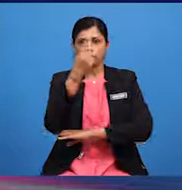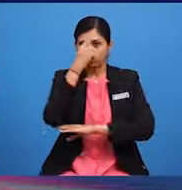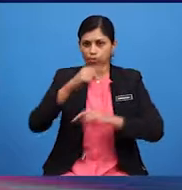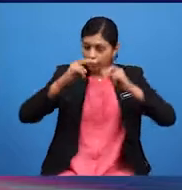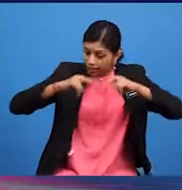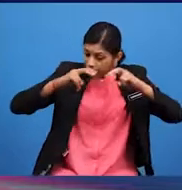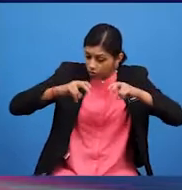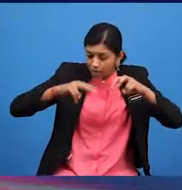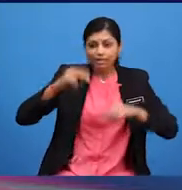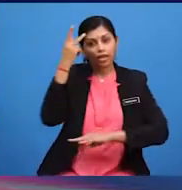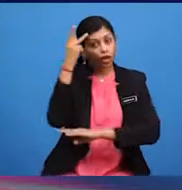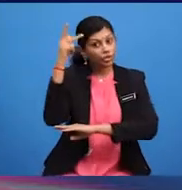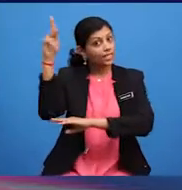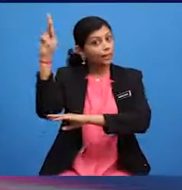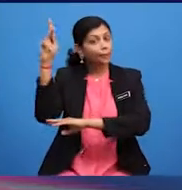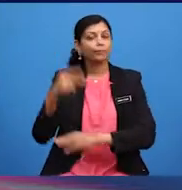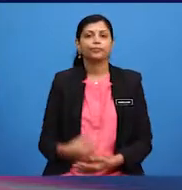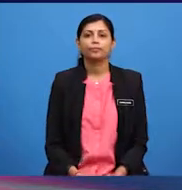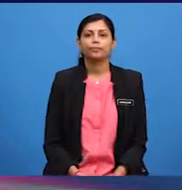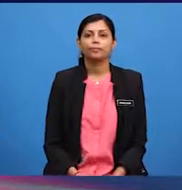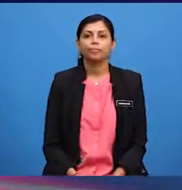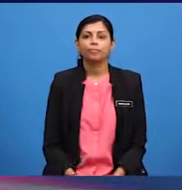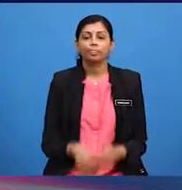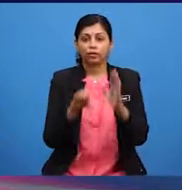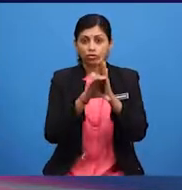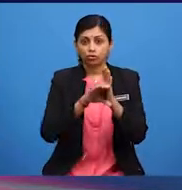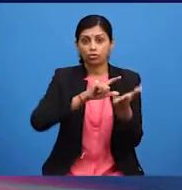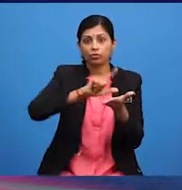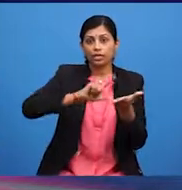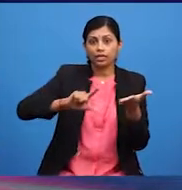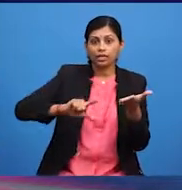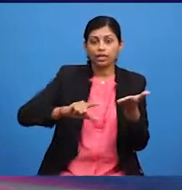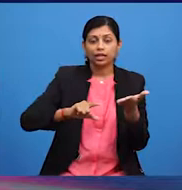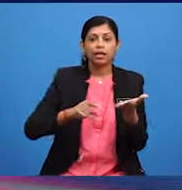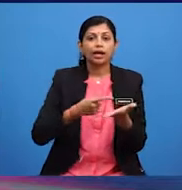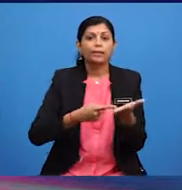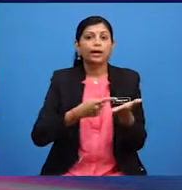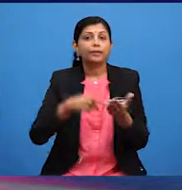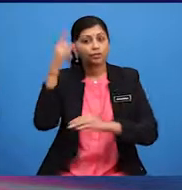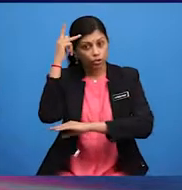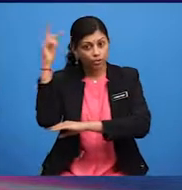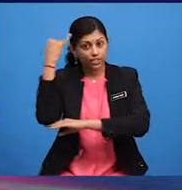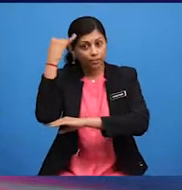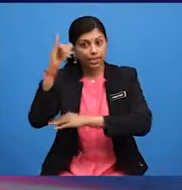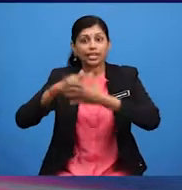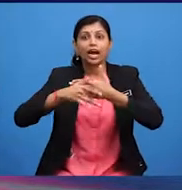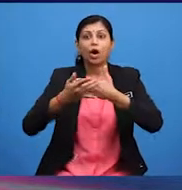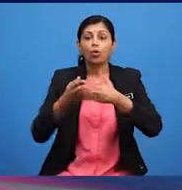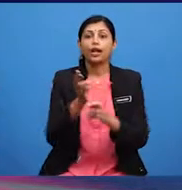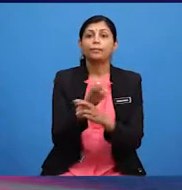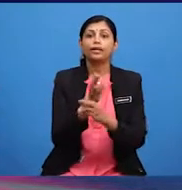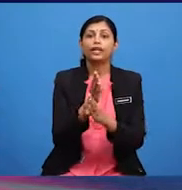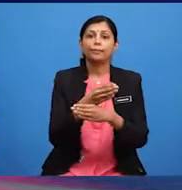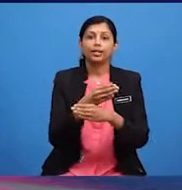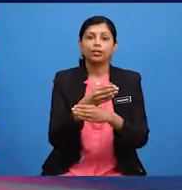konsep. Contohnya, melakar beberapa konsep idea awal mereka